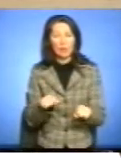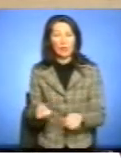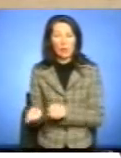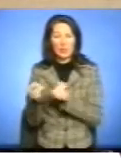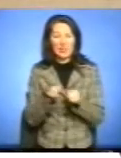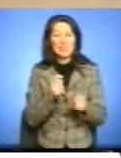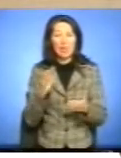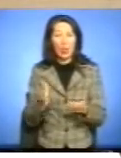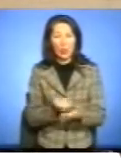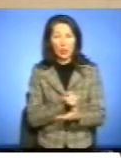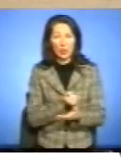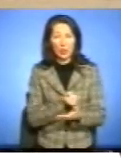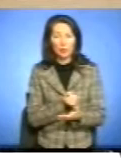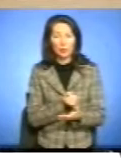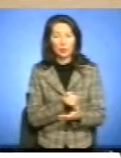принести успіх.